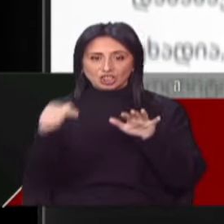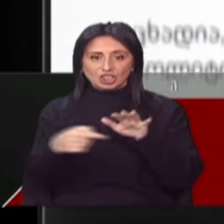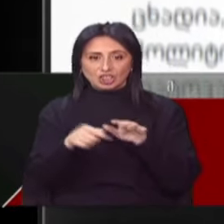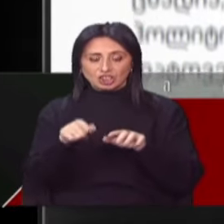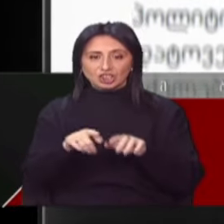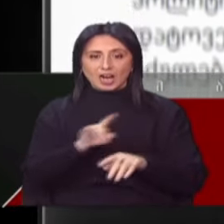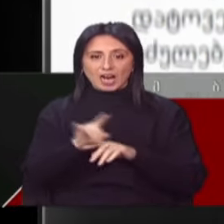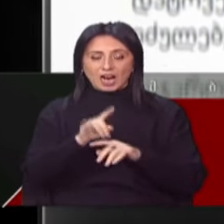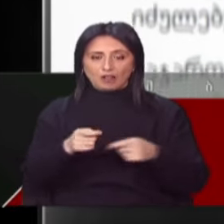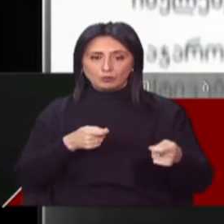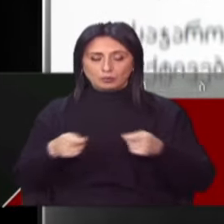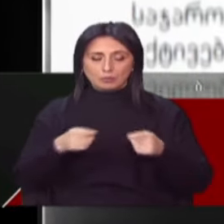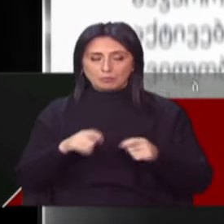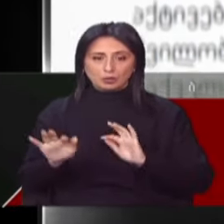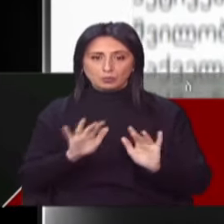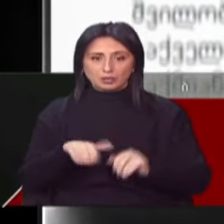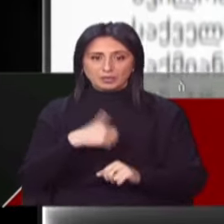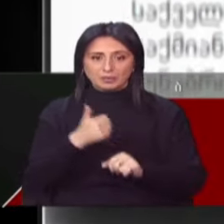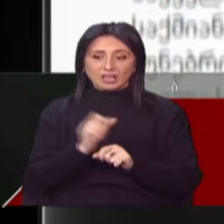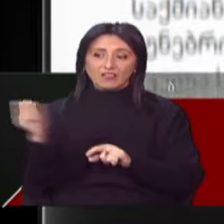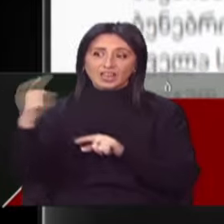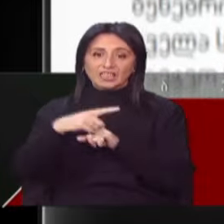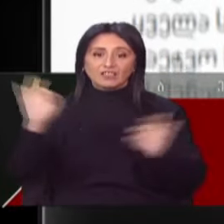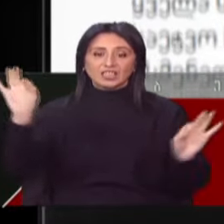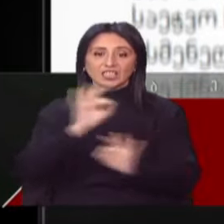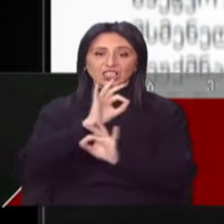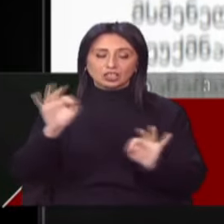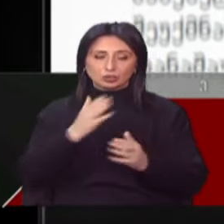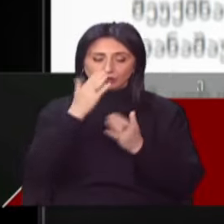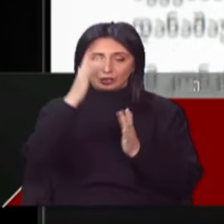ამ ხელოვნურად მართული პროცესის მთავარ დამკვეთს და დირიჟორს.